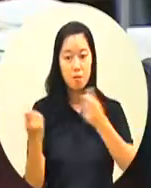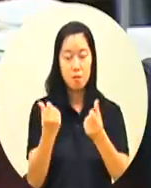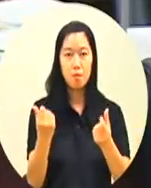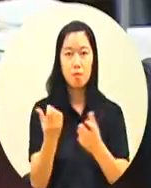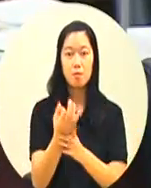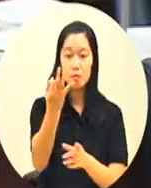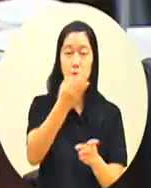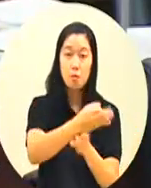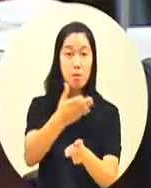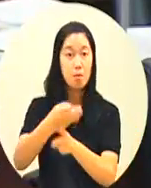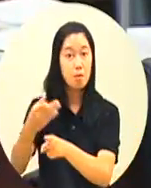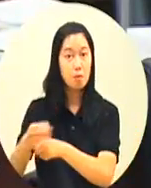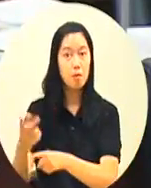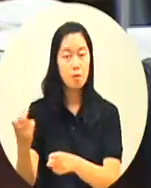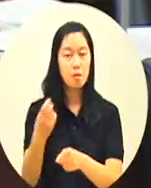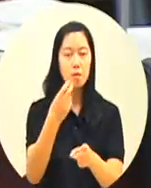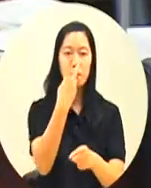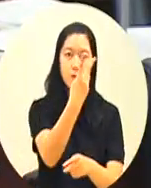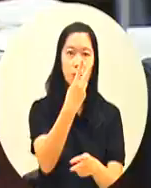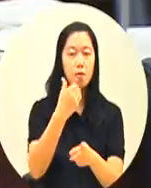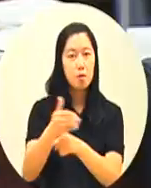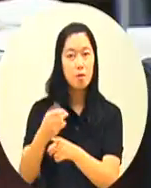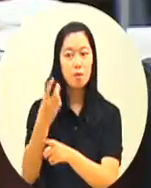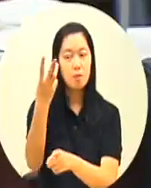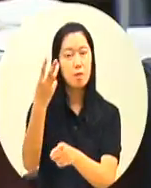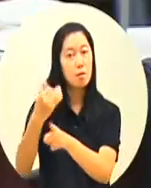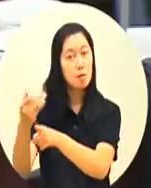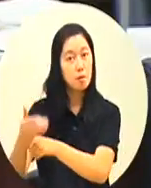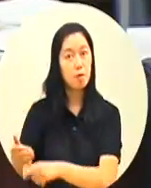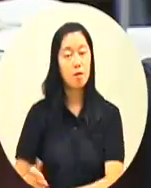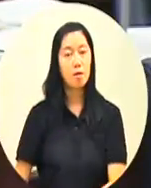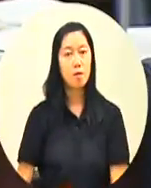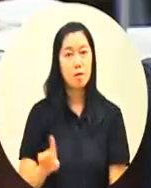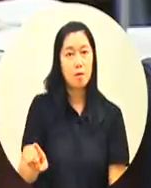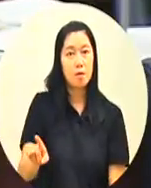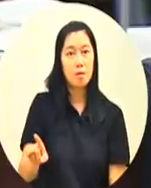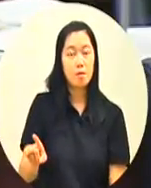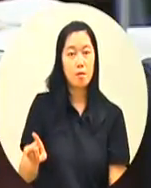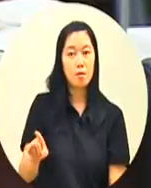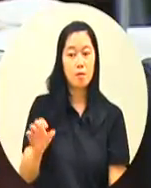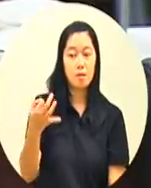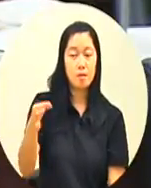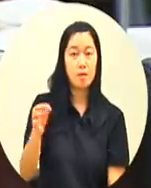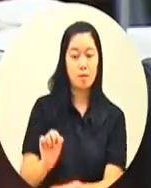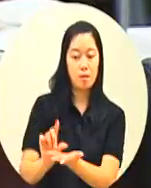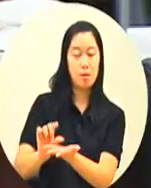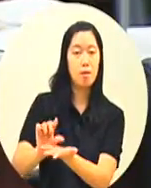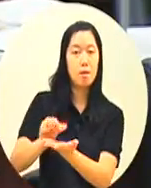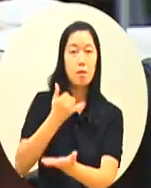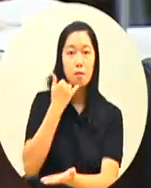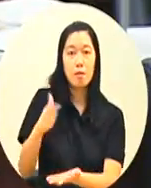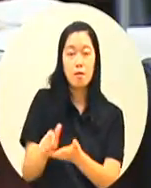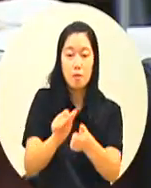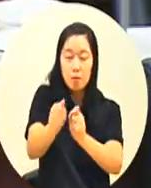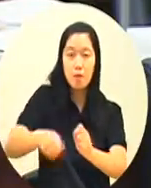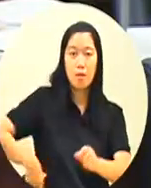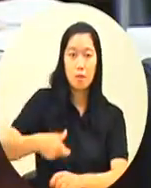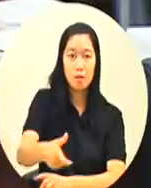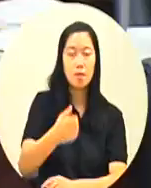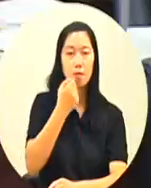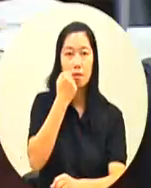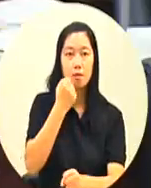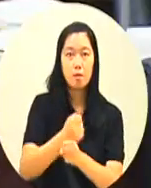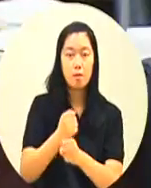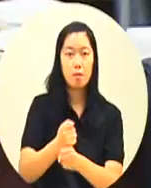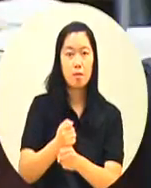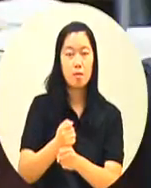期，分两期还是三期，让大家在手头上现金的调度，在缴纳税金这个部分，让大家有多